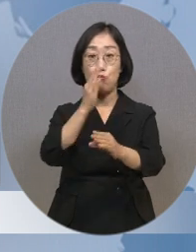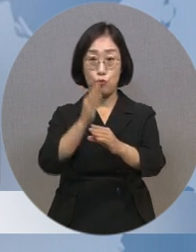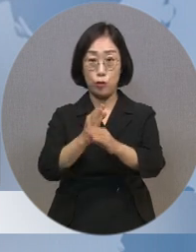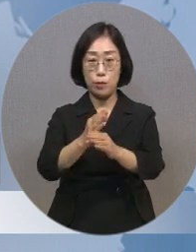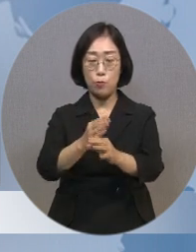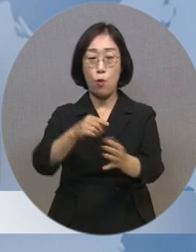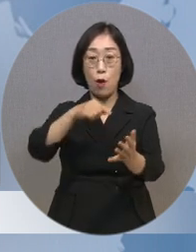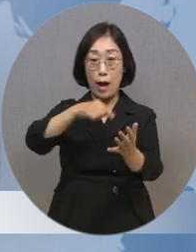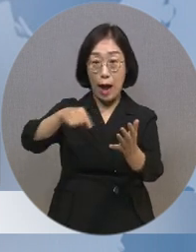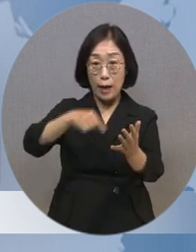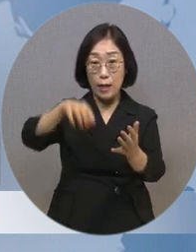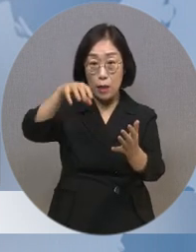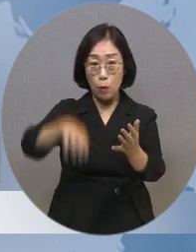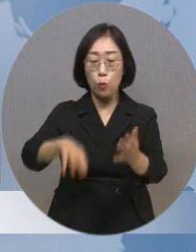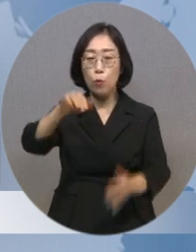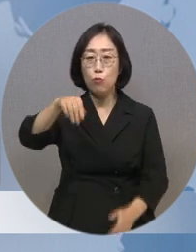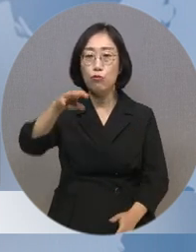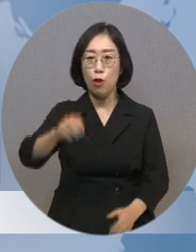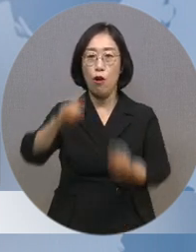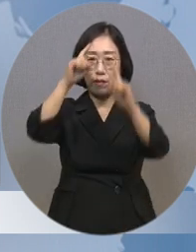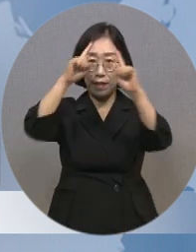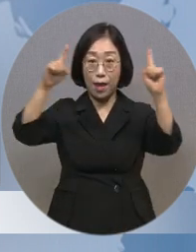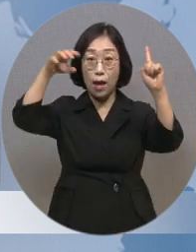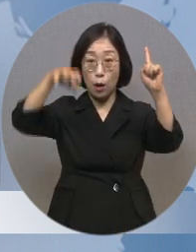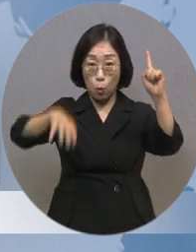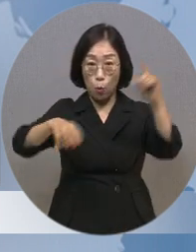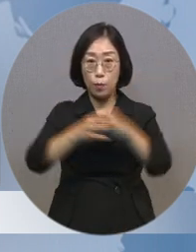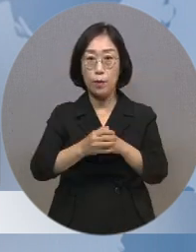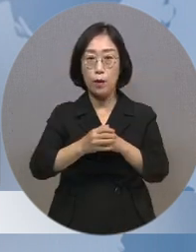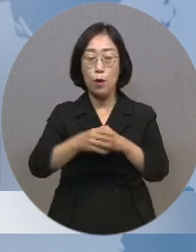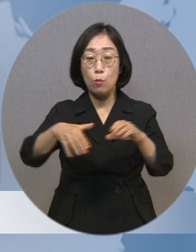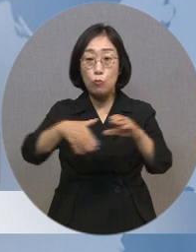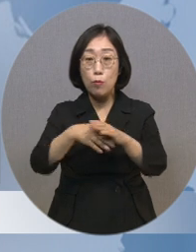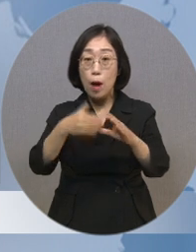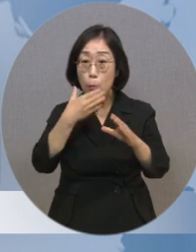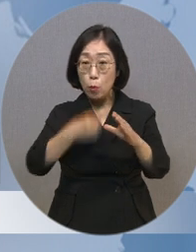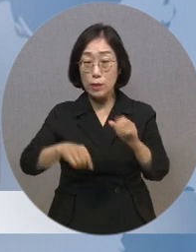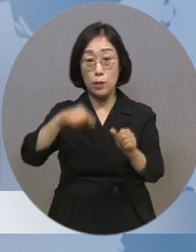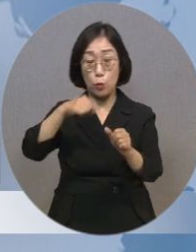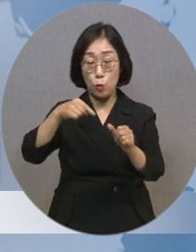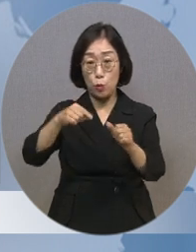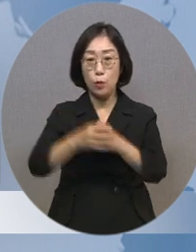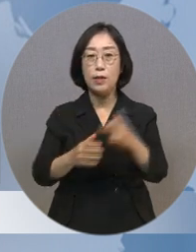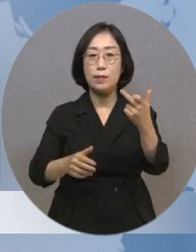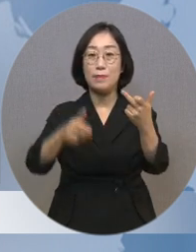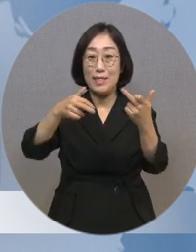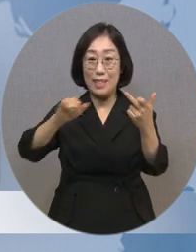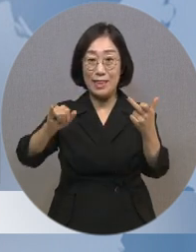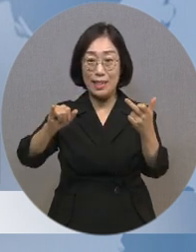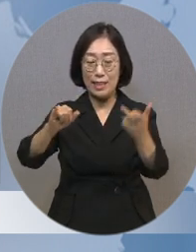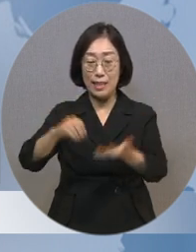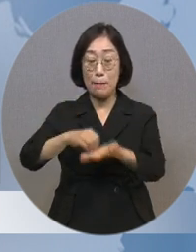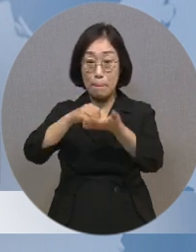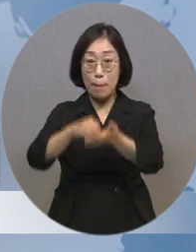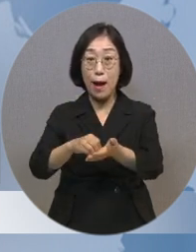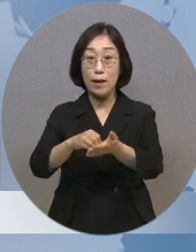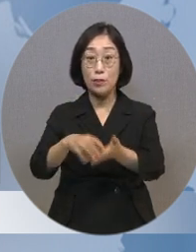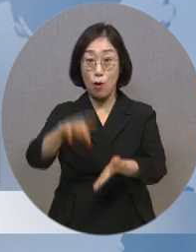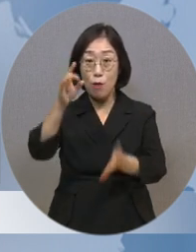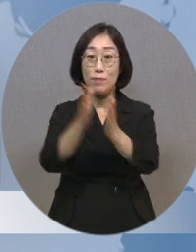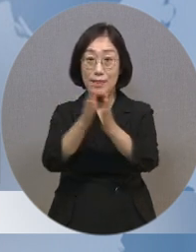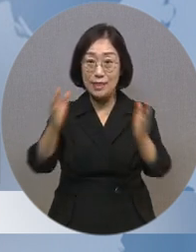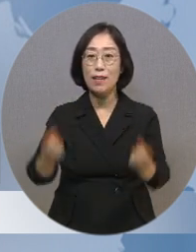이루어지는 국립부경대학교 문화복지 CEO 과정 17기 입학식이 진행됐는데요. 이 과정을 통해